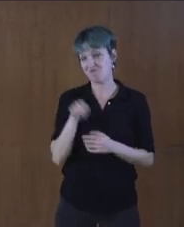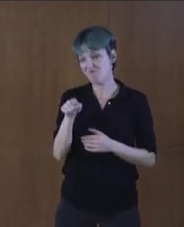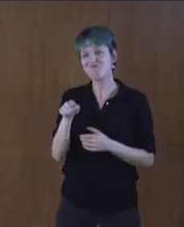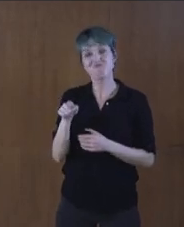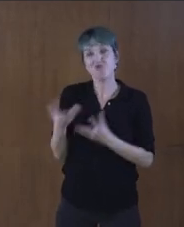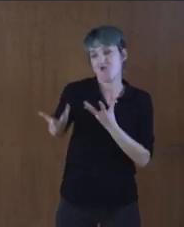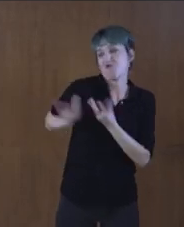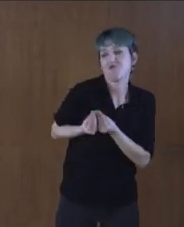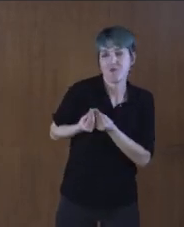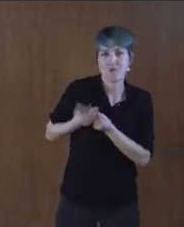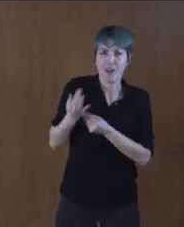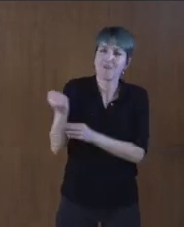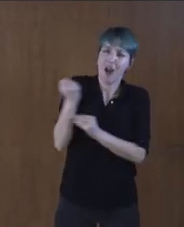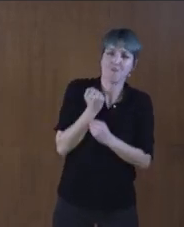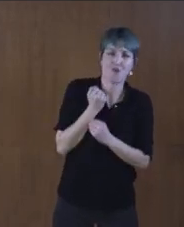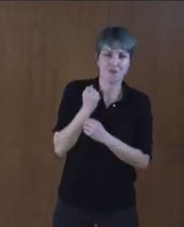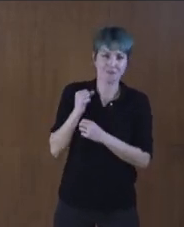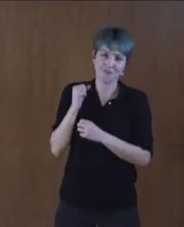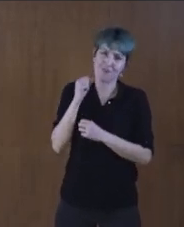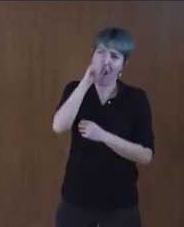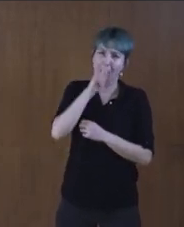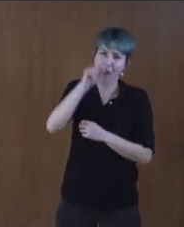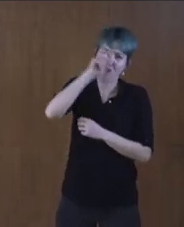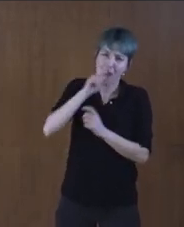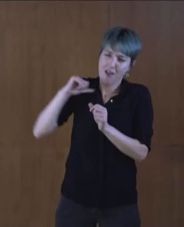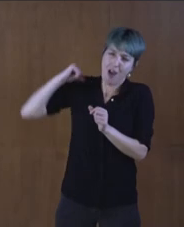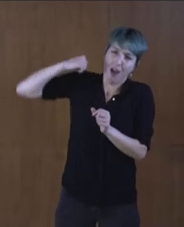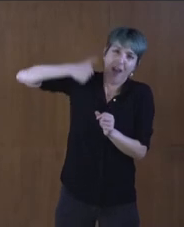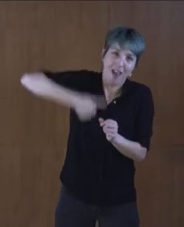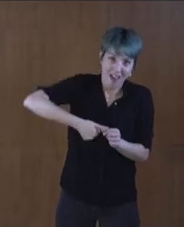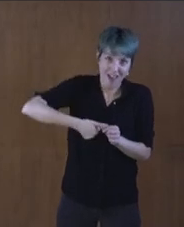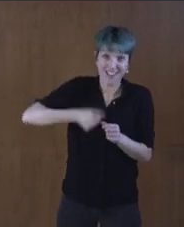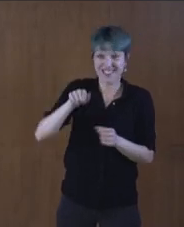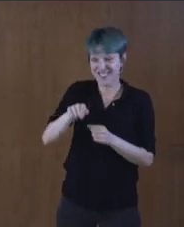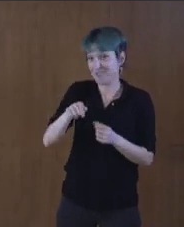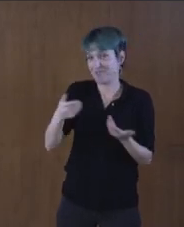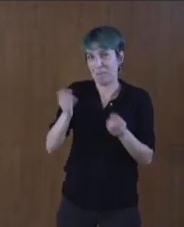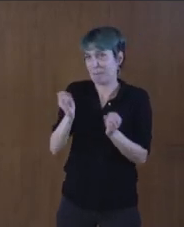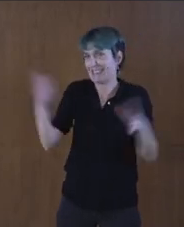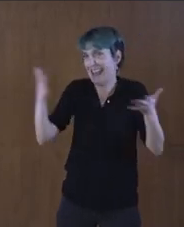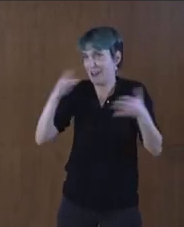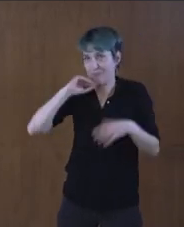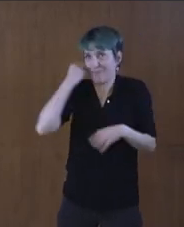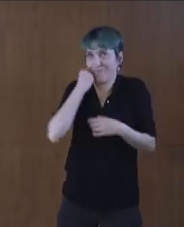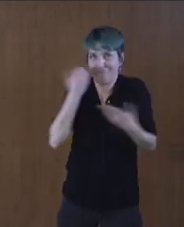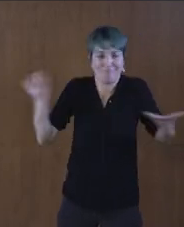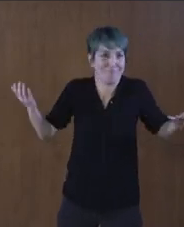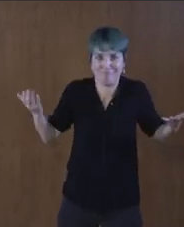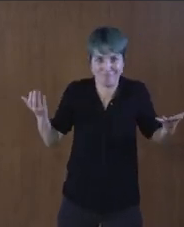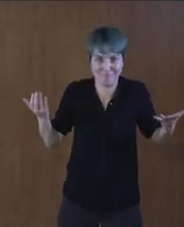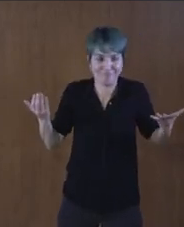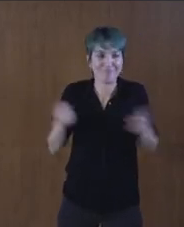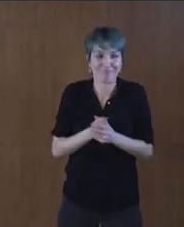acompanyat i sostingut durant aquests anys el tercer misteri. En aquest tercer